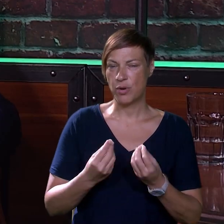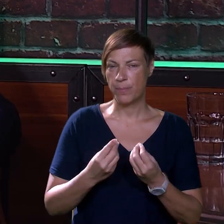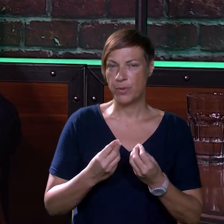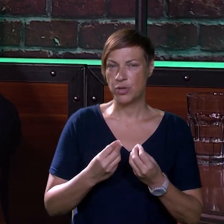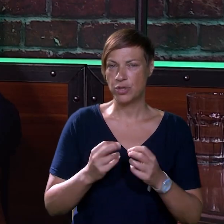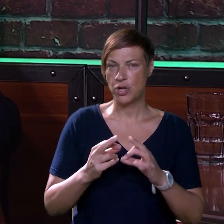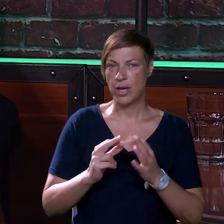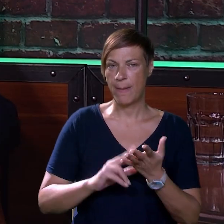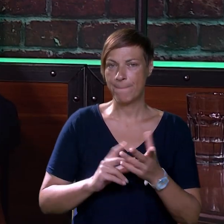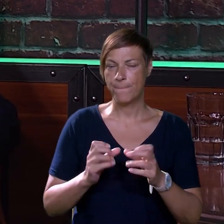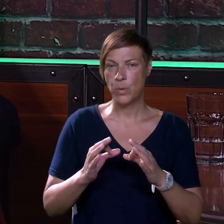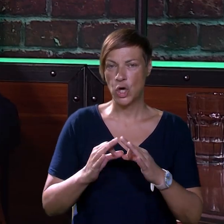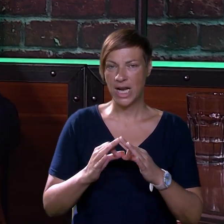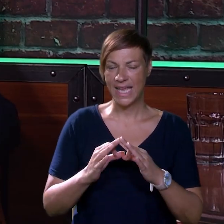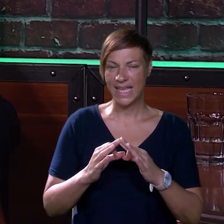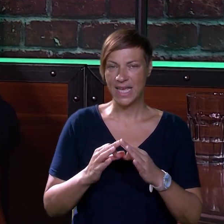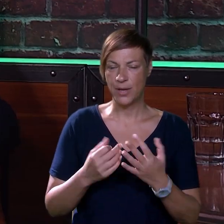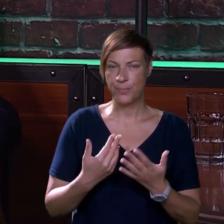plućnih embolija,